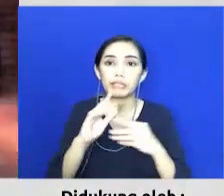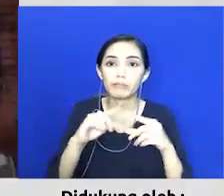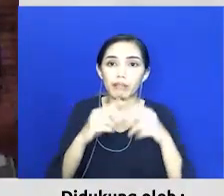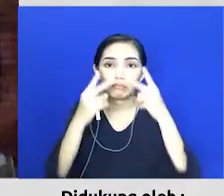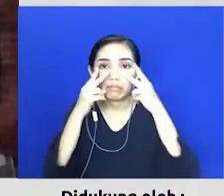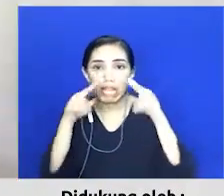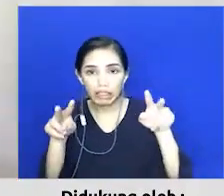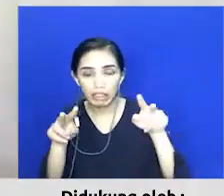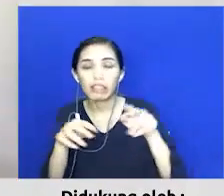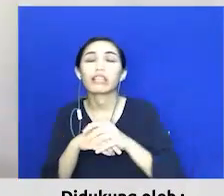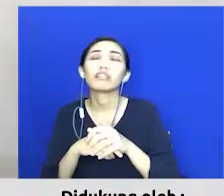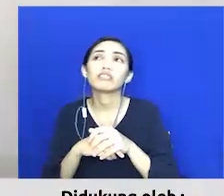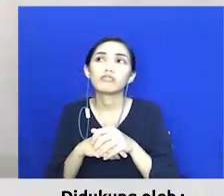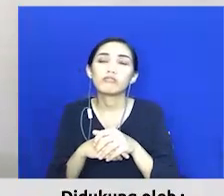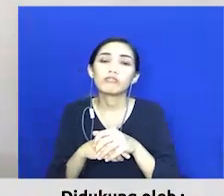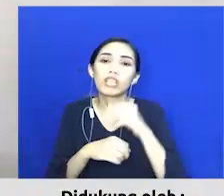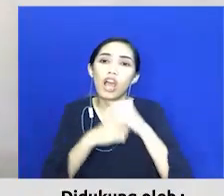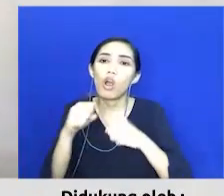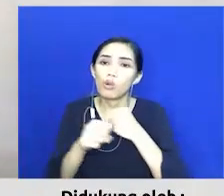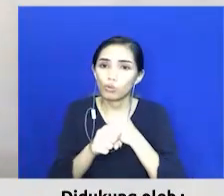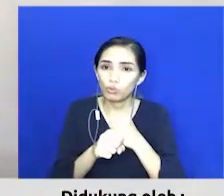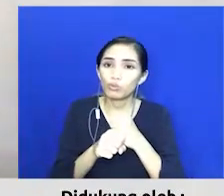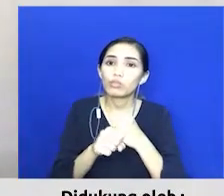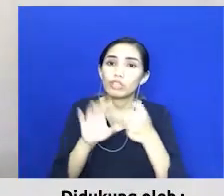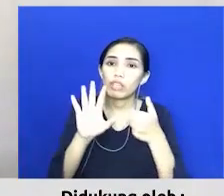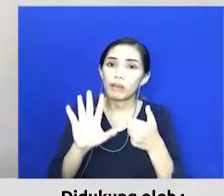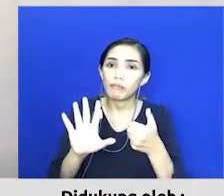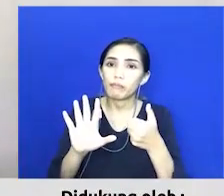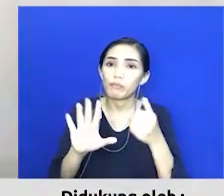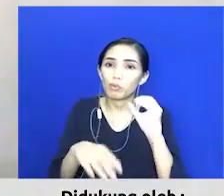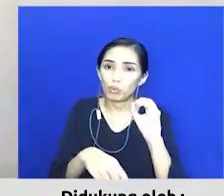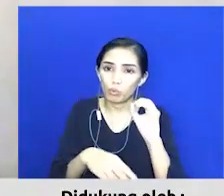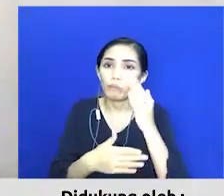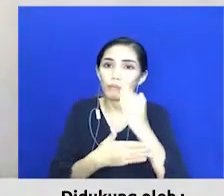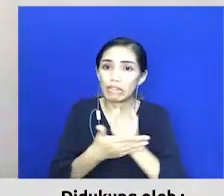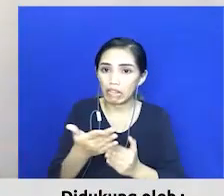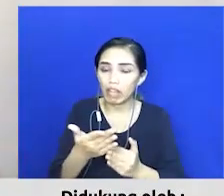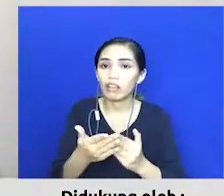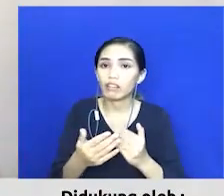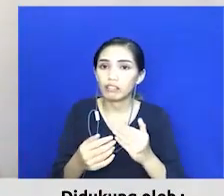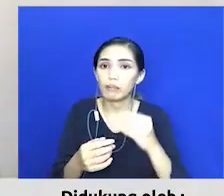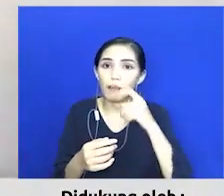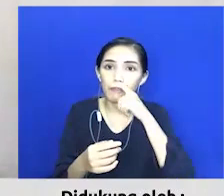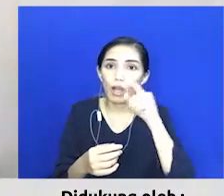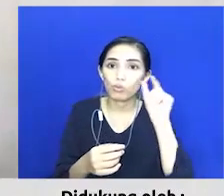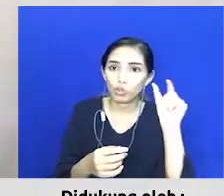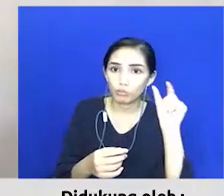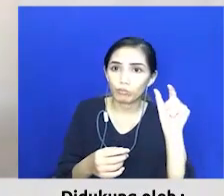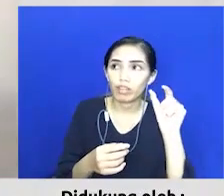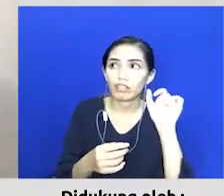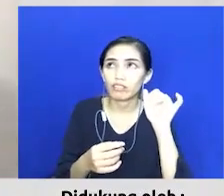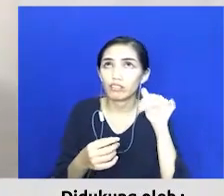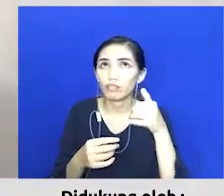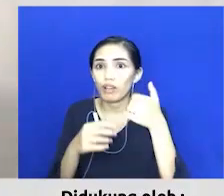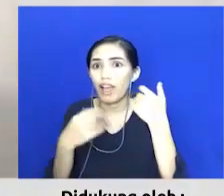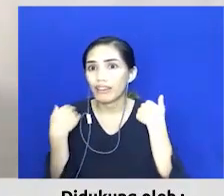ya. Ya ini tahun-tahun di tahun-tahun 6 pertengahan 60-an Pak Usmar masih menghasilkan beberapa film yang baik gitu